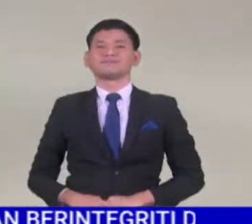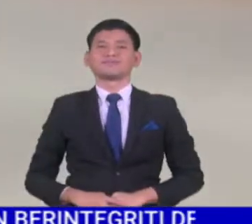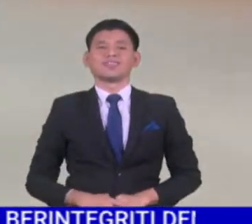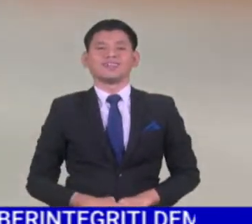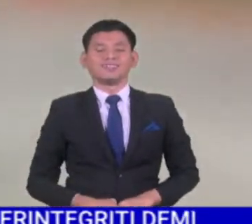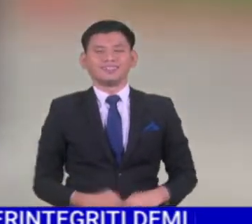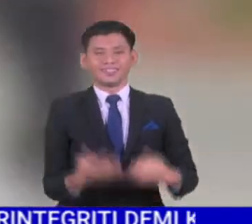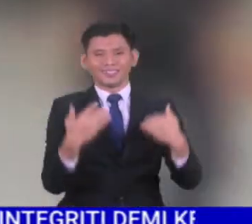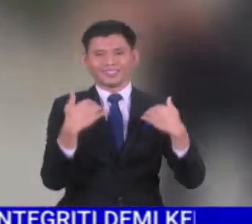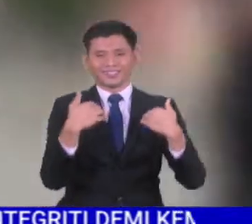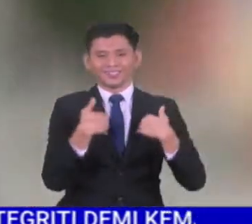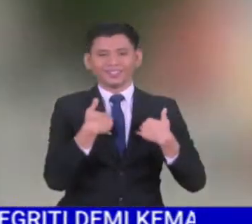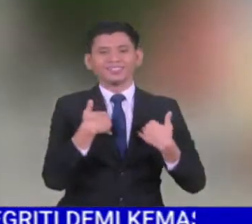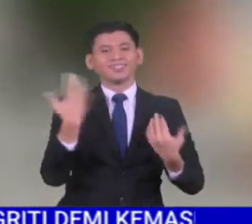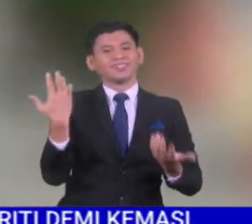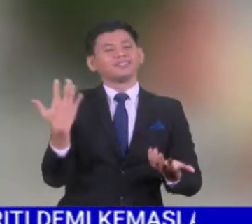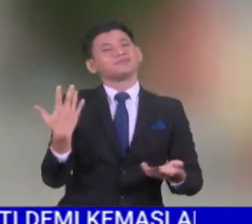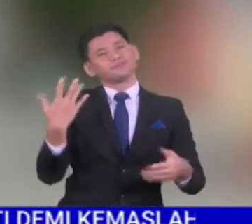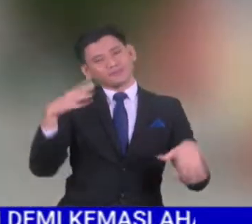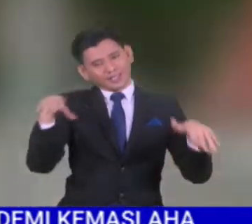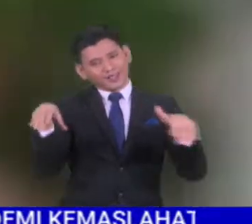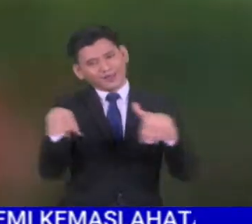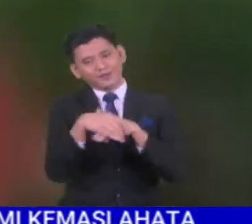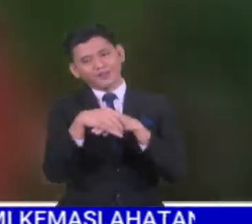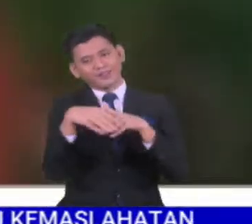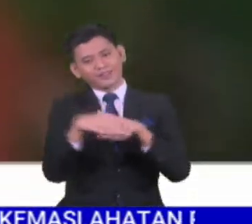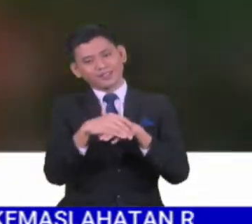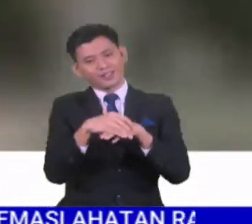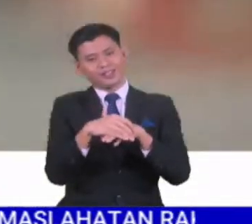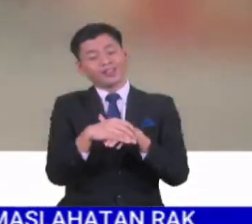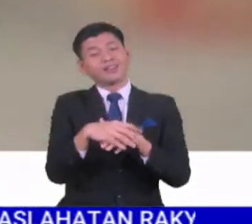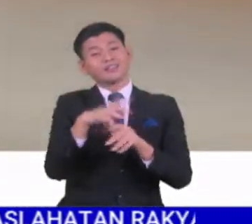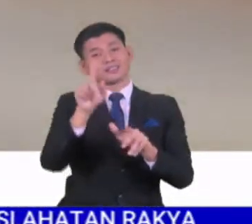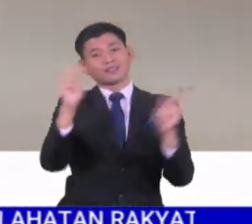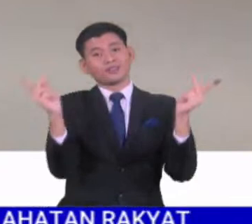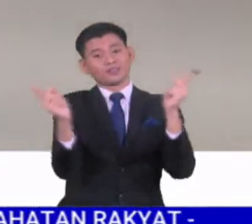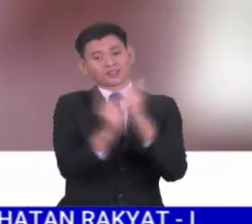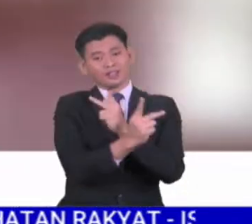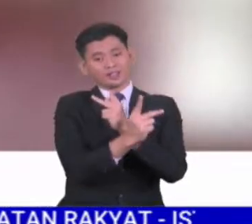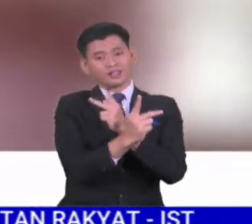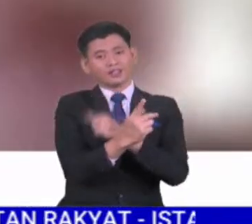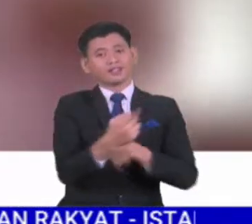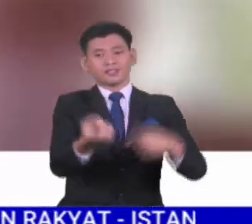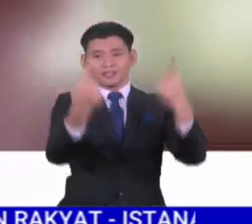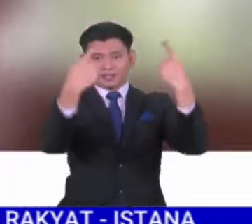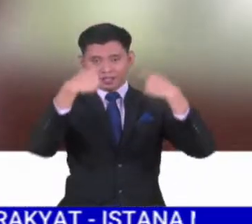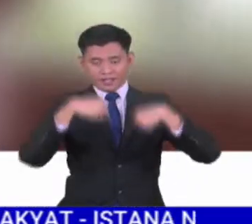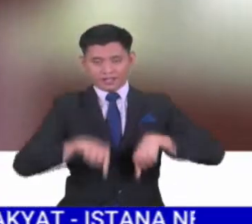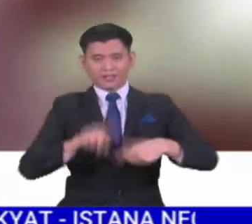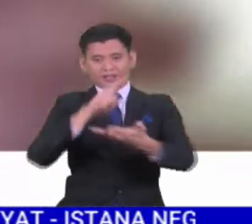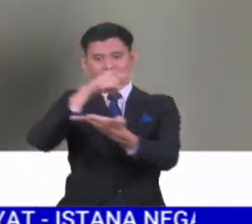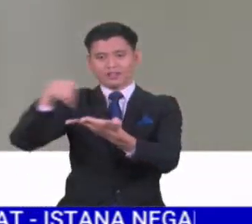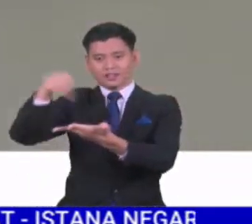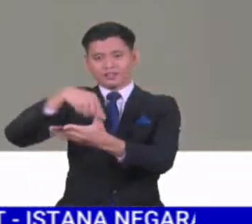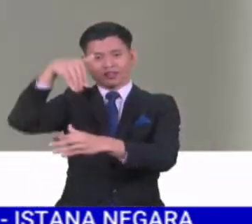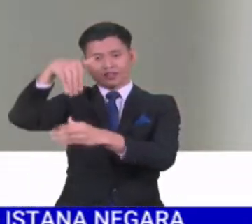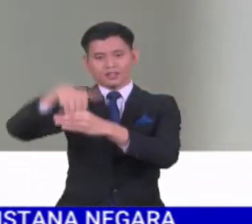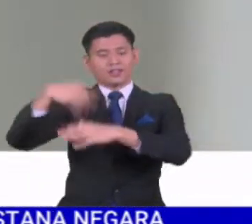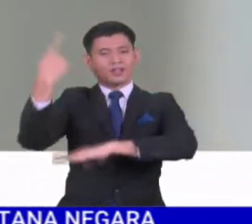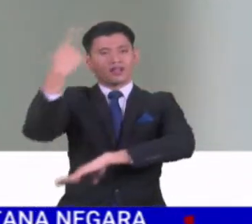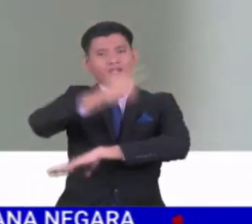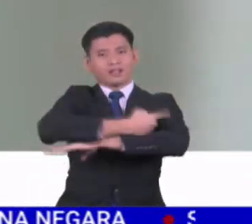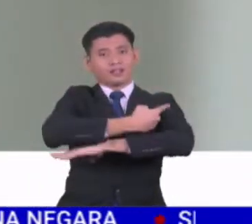Ya, ini dia beberapa pasangan pengantin mengabadikan kenangan sekali semua hidup apabila hadir mengundi pada hari perkahwinan mereka